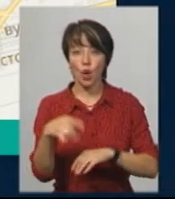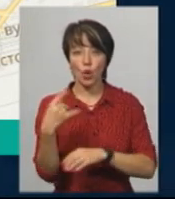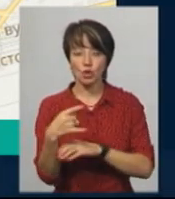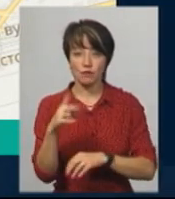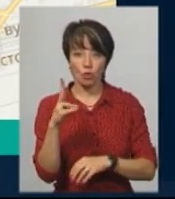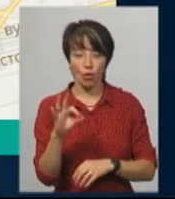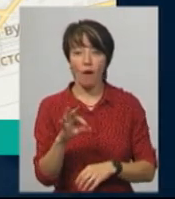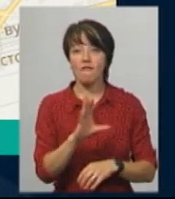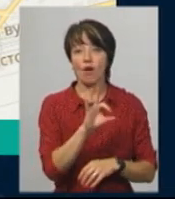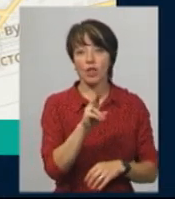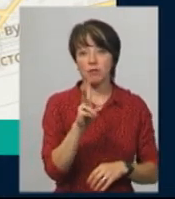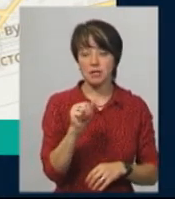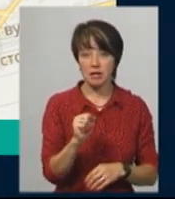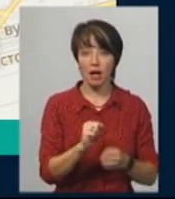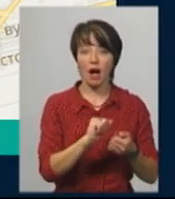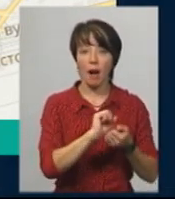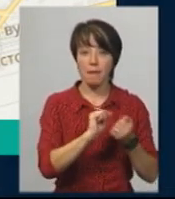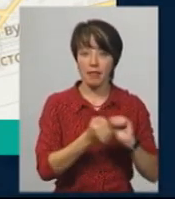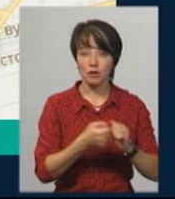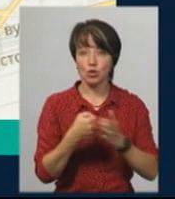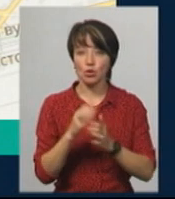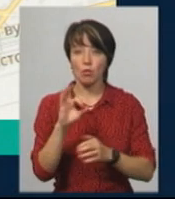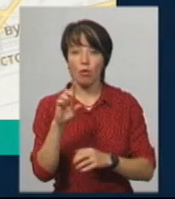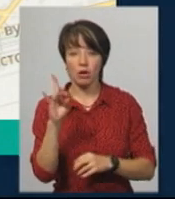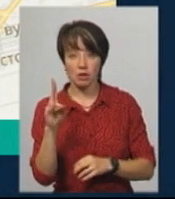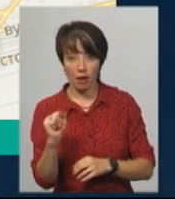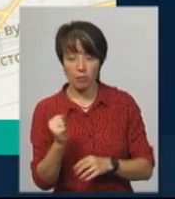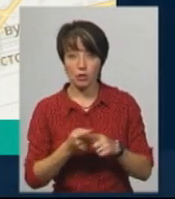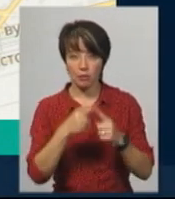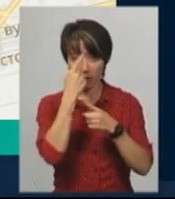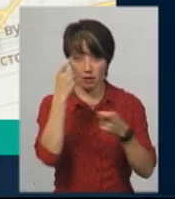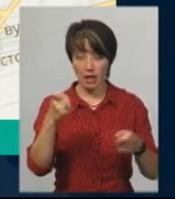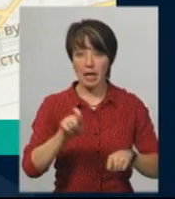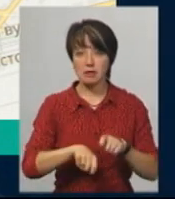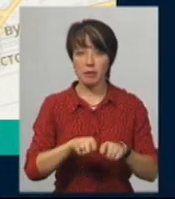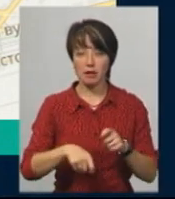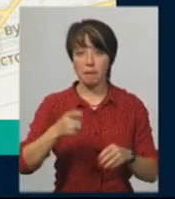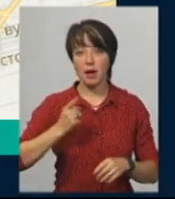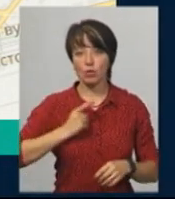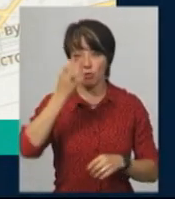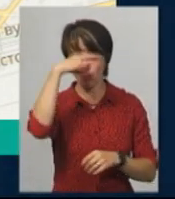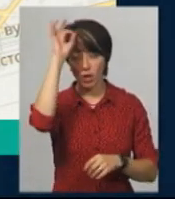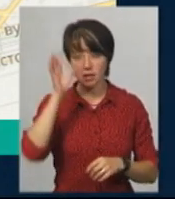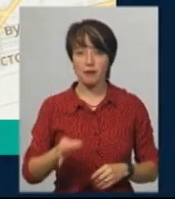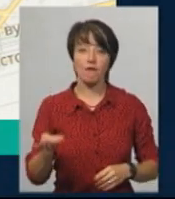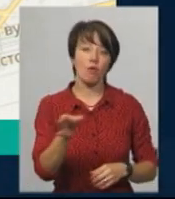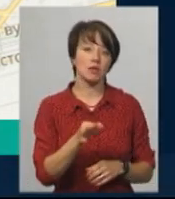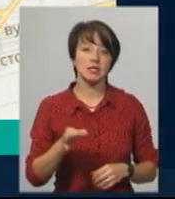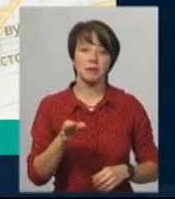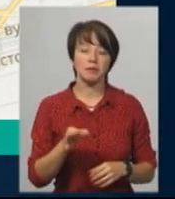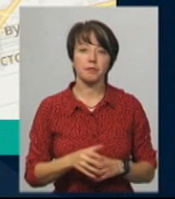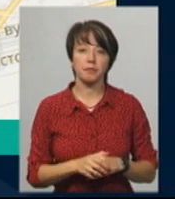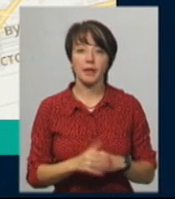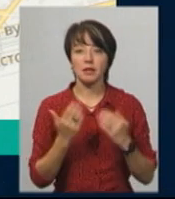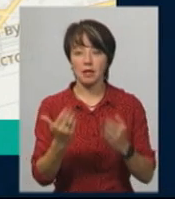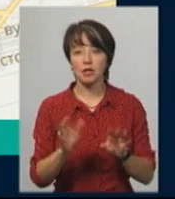Грушевського, Володимирський – від вулиці Кам'янецької до вулиці Соборної. Про це повідомила інспектор патрульної поліції в області Людмила Чернелевська.